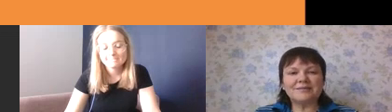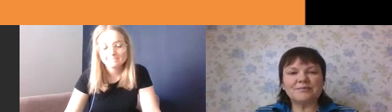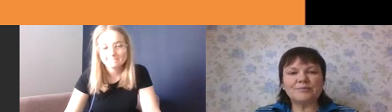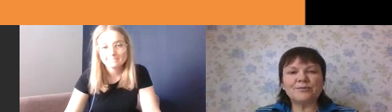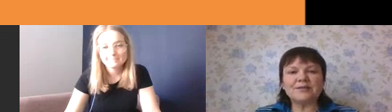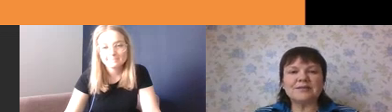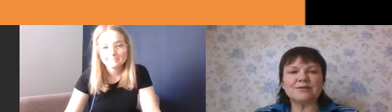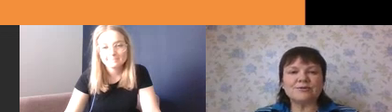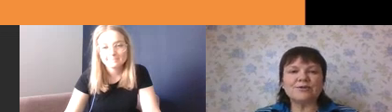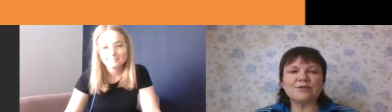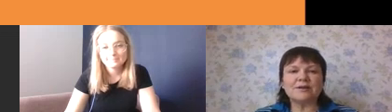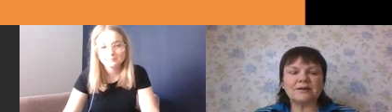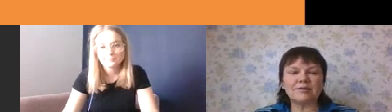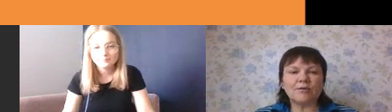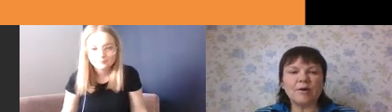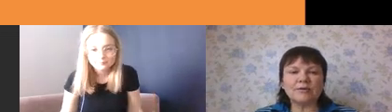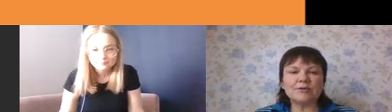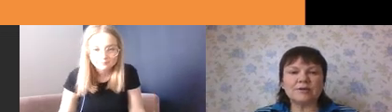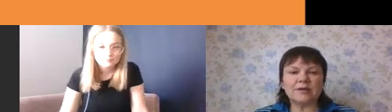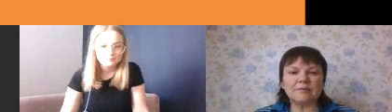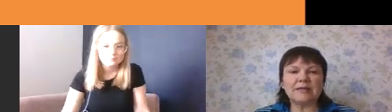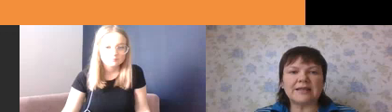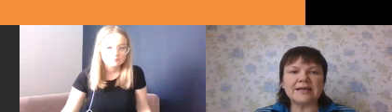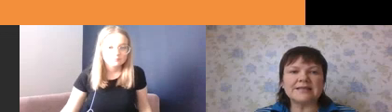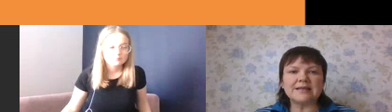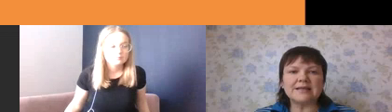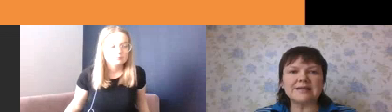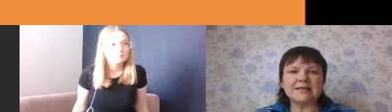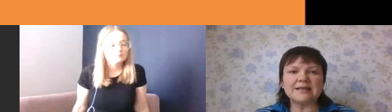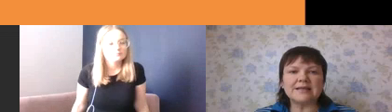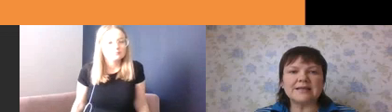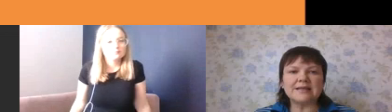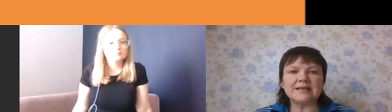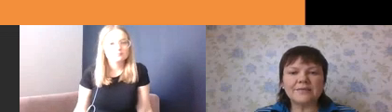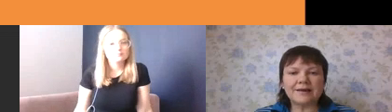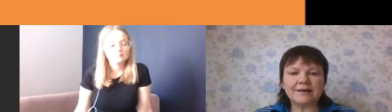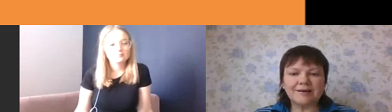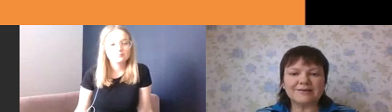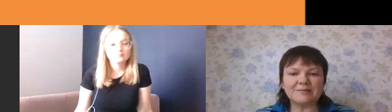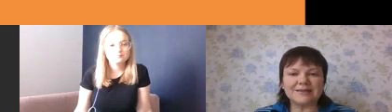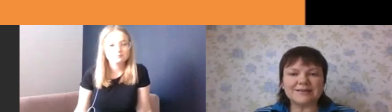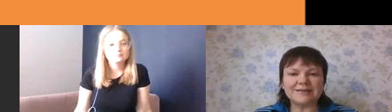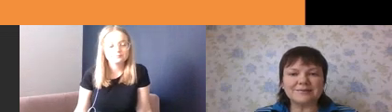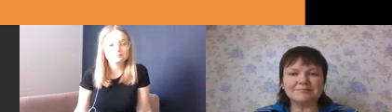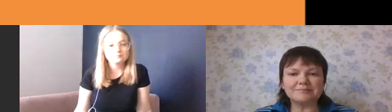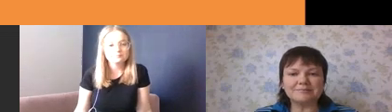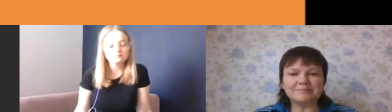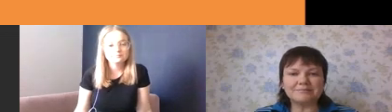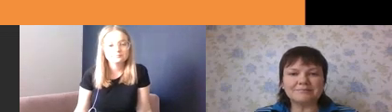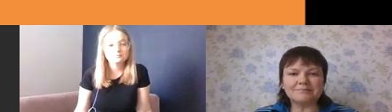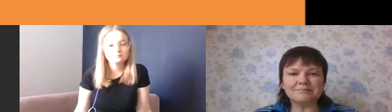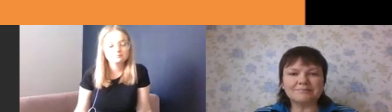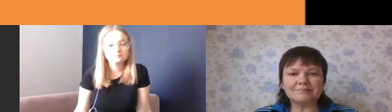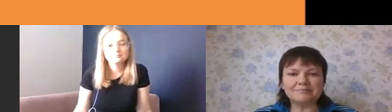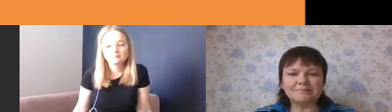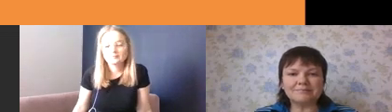Et püüda siis just neid omadusi kuidagi mingi teise nurgalt lahti mõtestada.